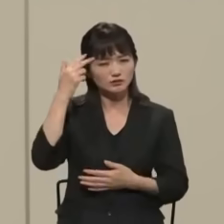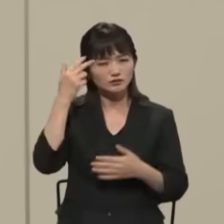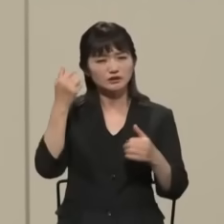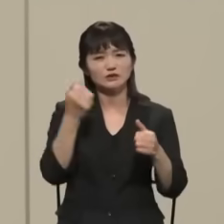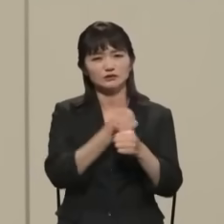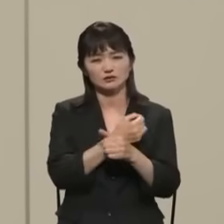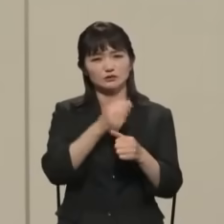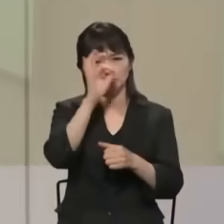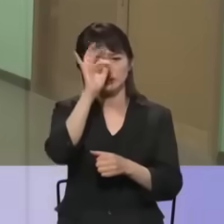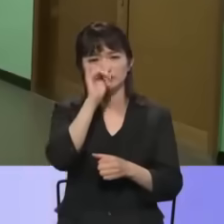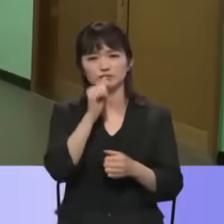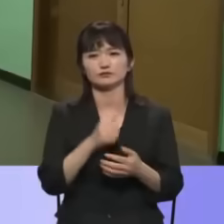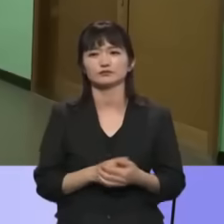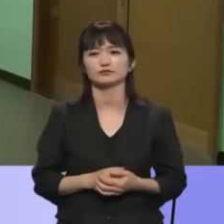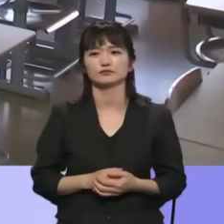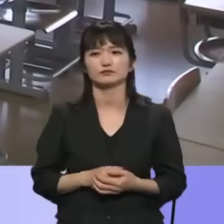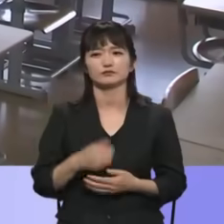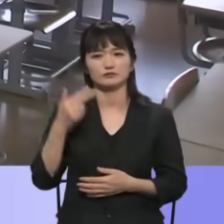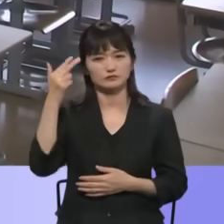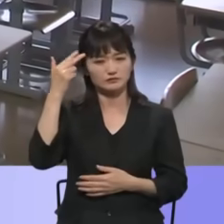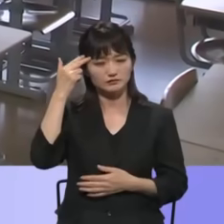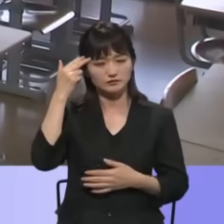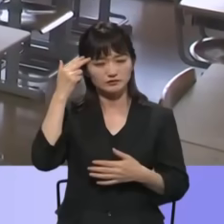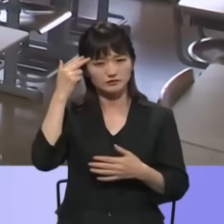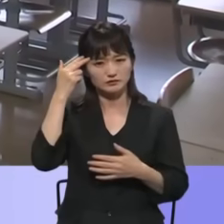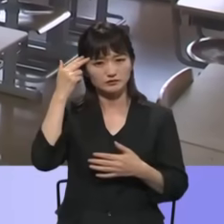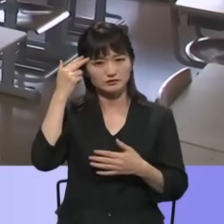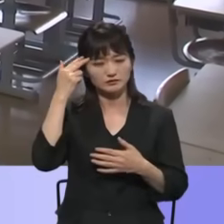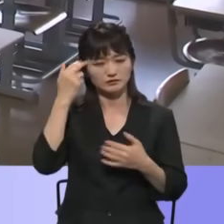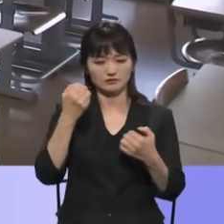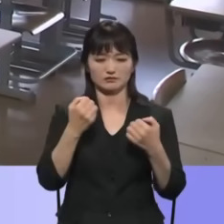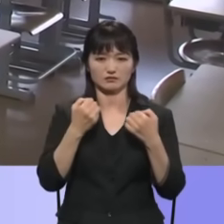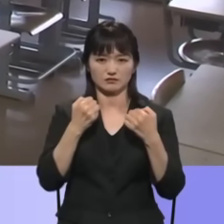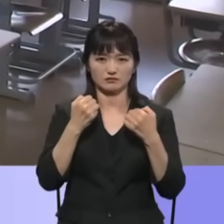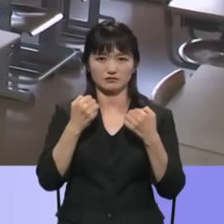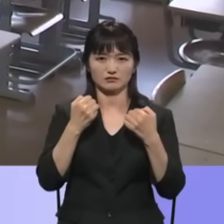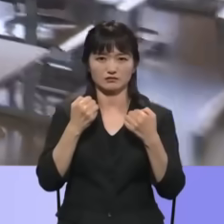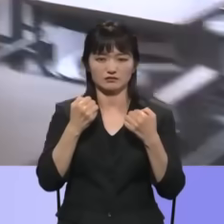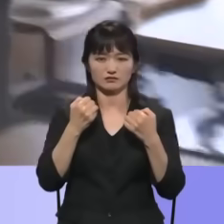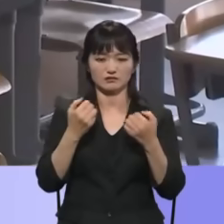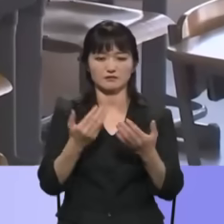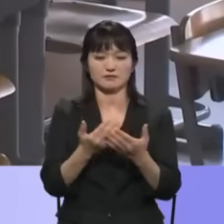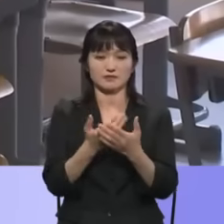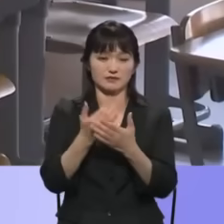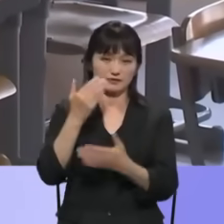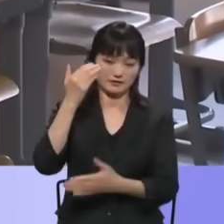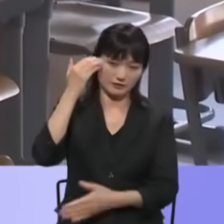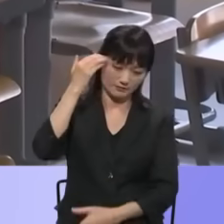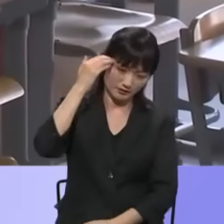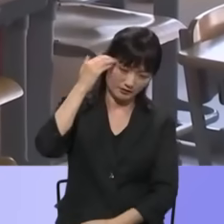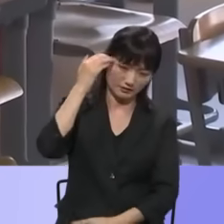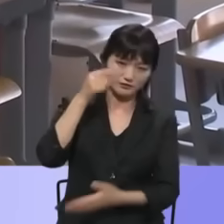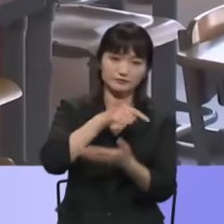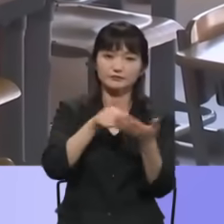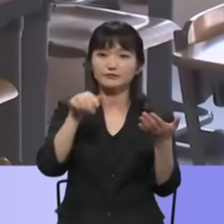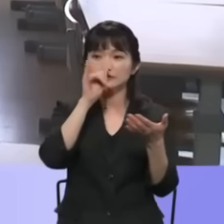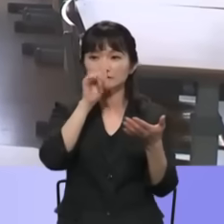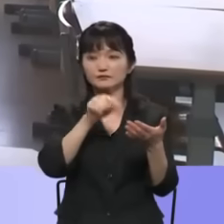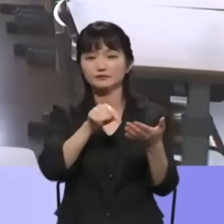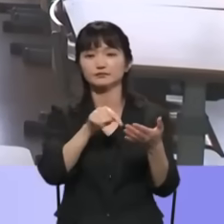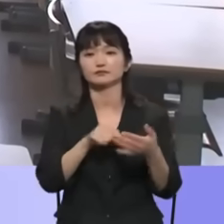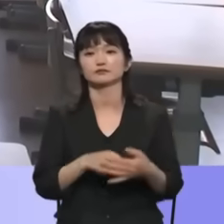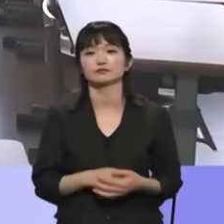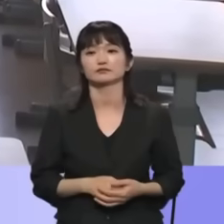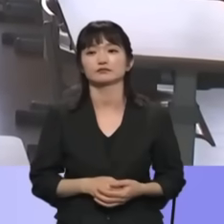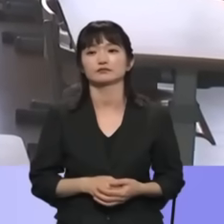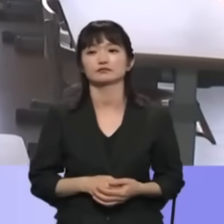법률규정상 어떤 뭐 정신건강이나 정신발달에 해를 끼친 그런 정서적인 학대를 그렇게 정의를 하고